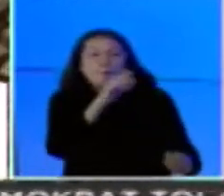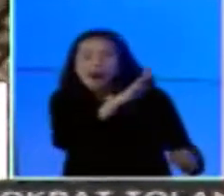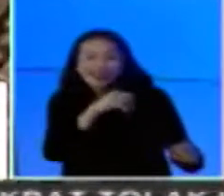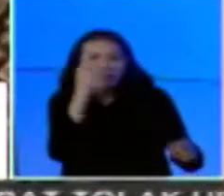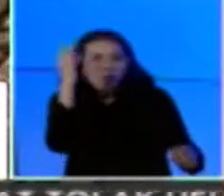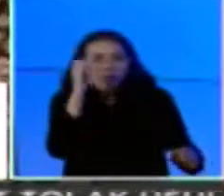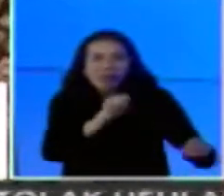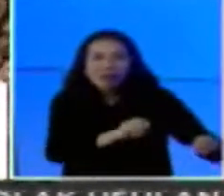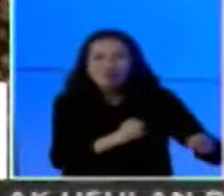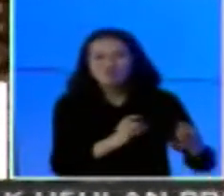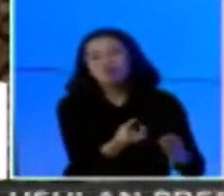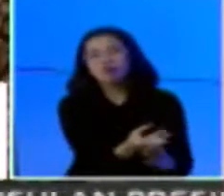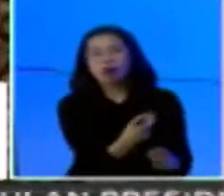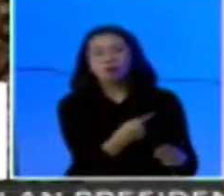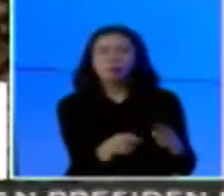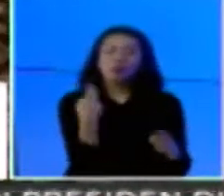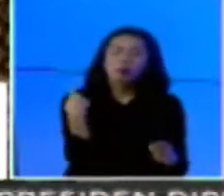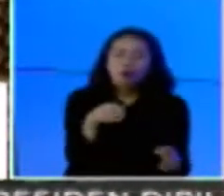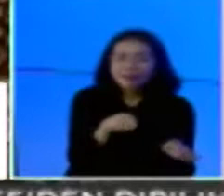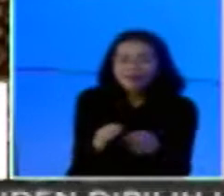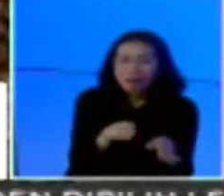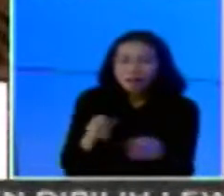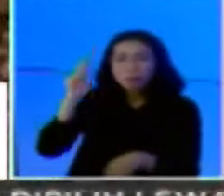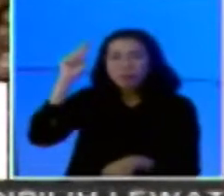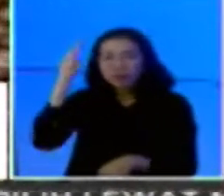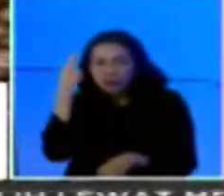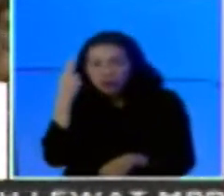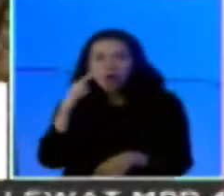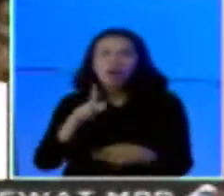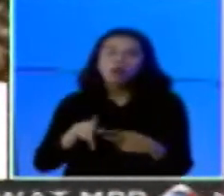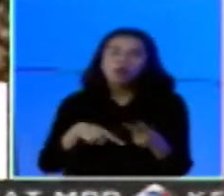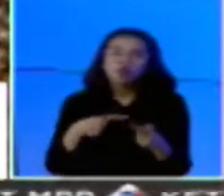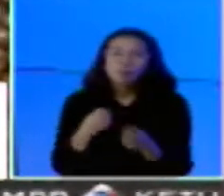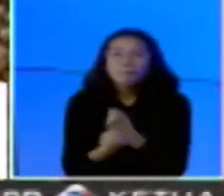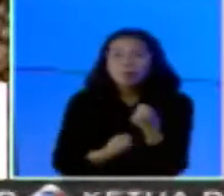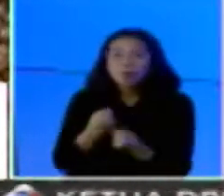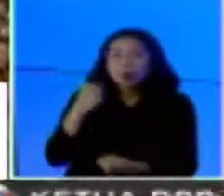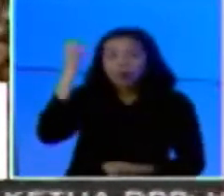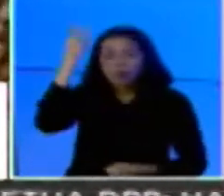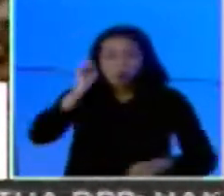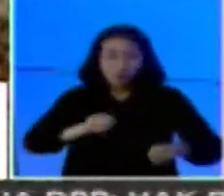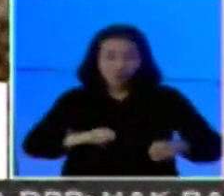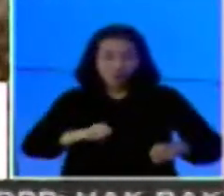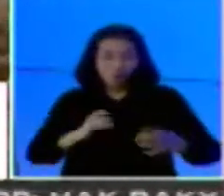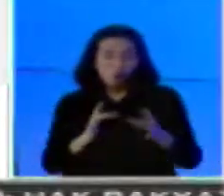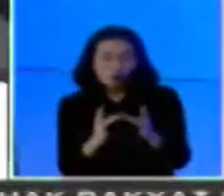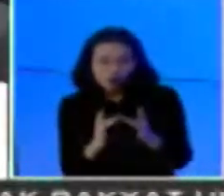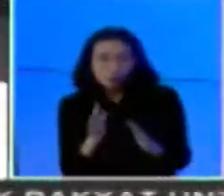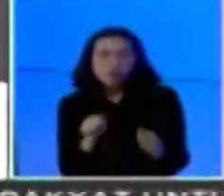seperti itu. Cuma mungkin penataannya baik itu dari pemerintah pun dari apa perusahaan ojolnya sendiri lebih bisa